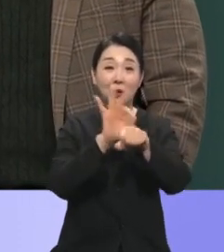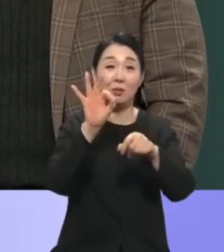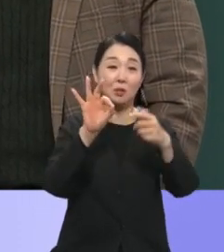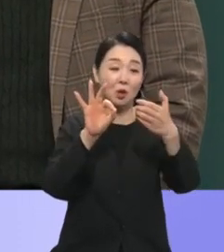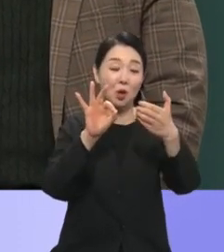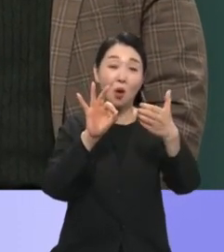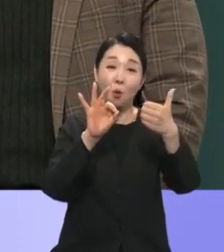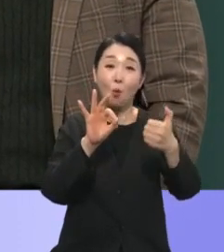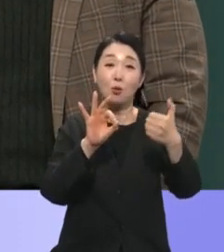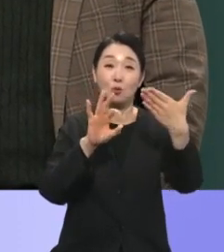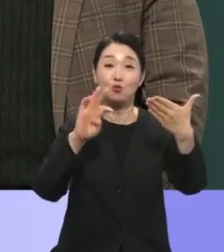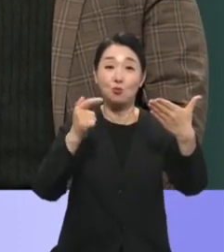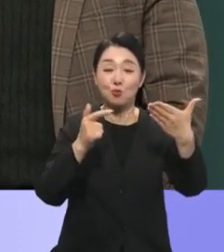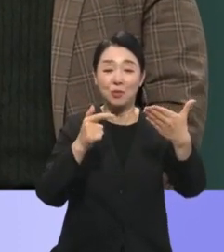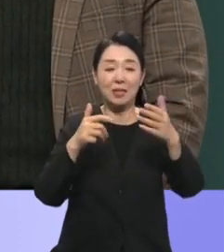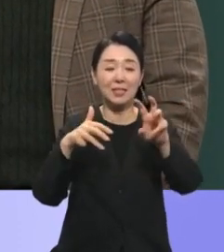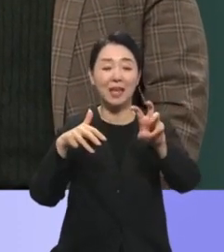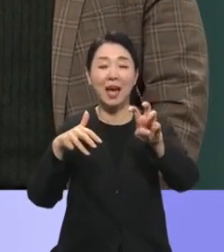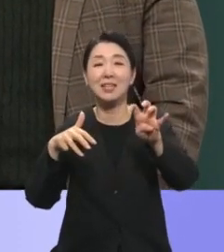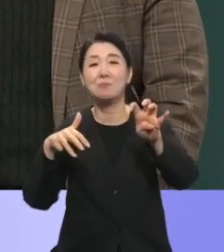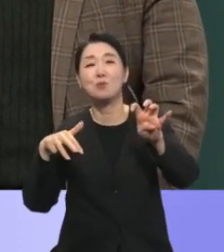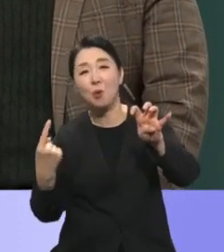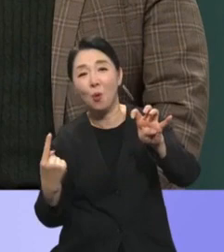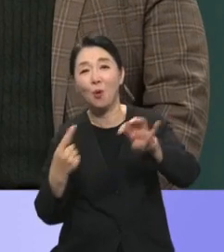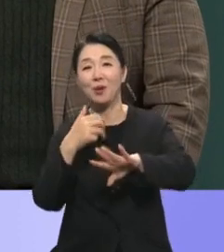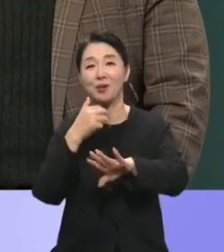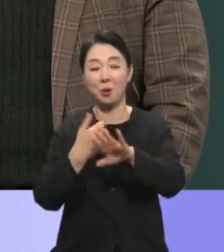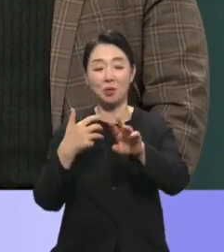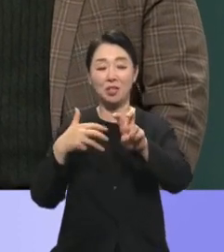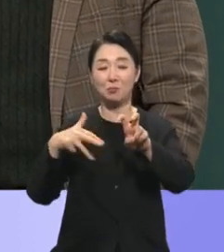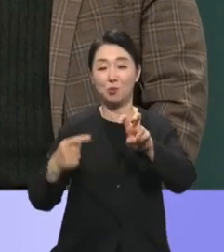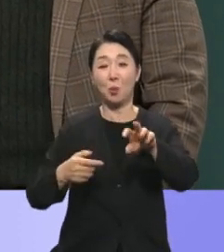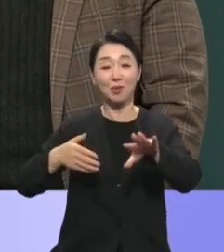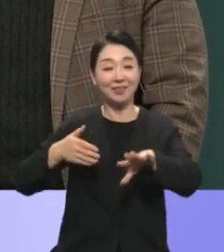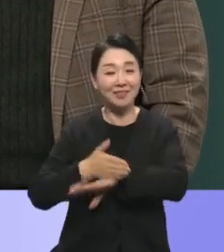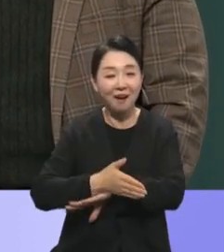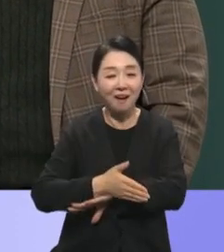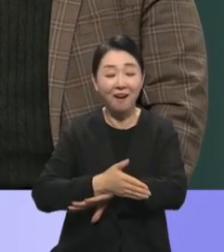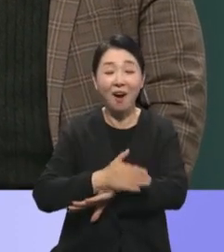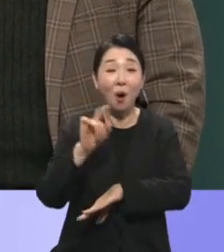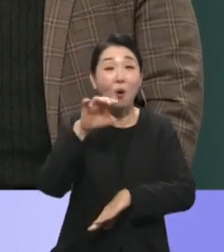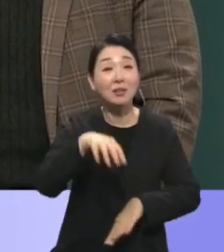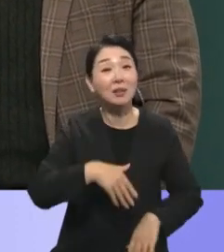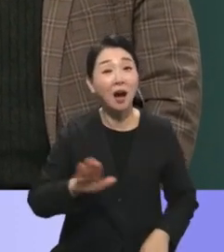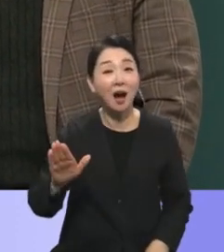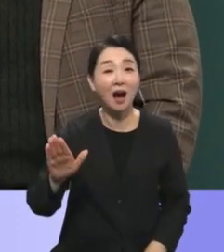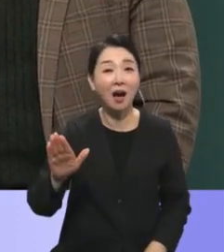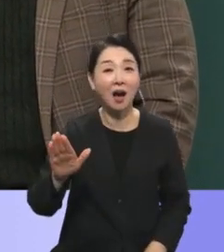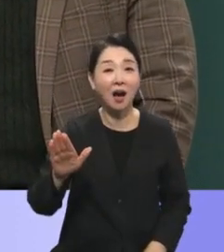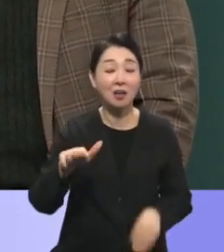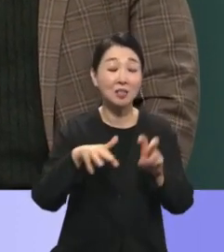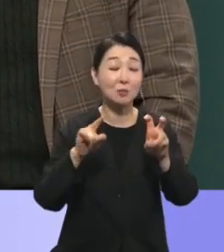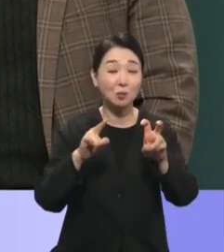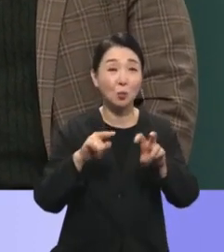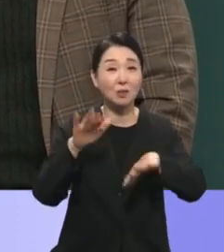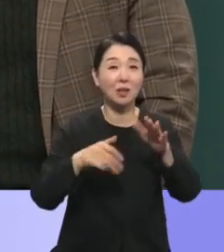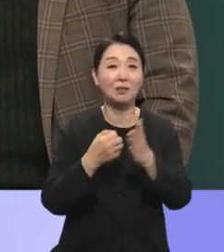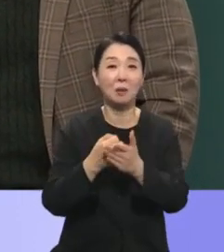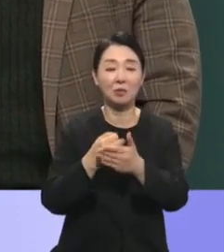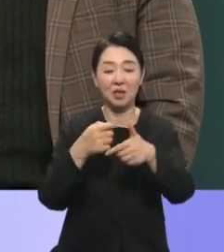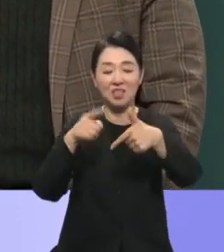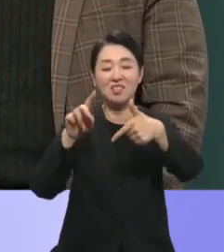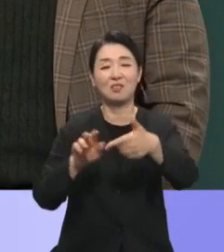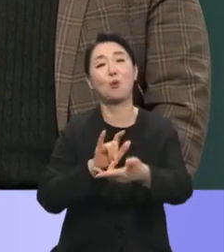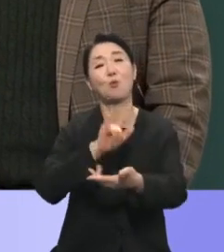김포공항에 착륙한 거니까 20초인 거죠 그래서 20초만 늦었어도 어디로 가야돼 20초 늦으면 20초 차이에 인천공항 가야 됩니다